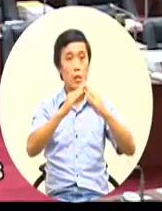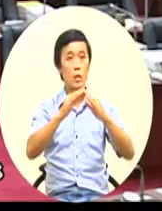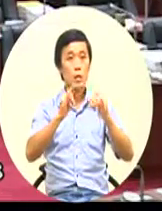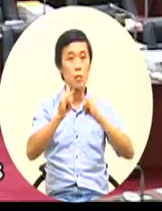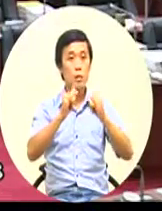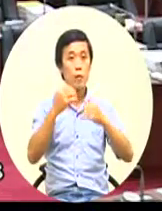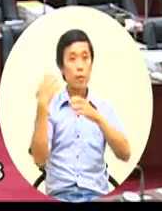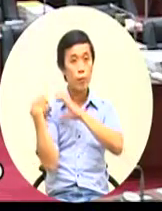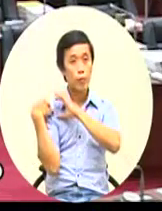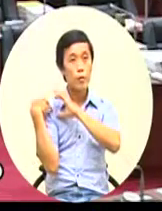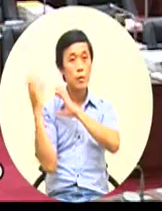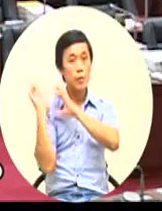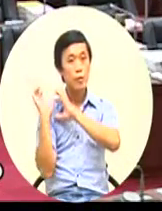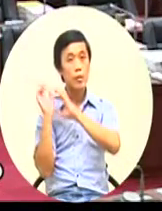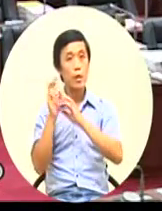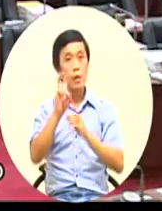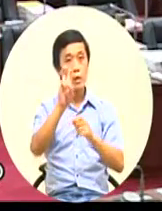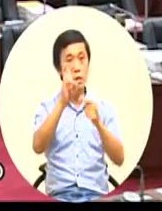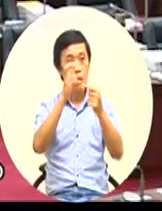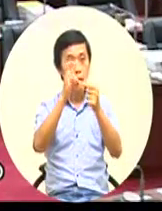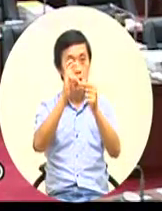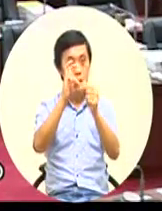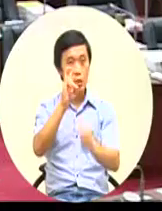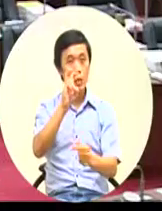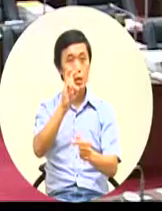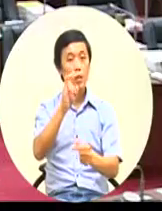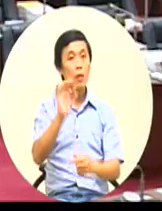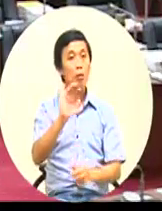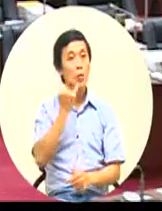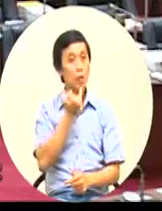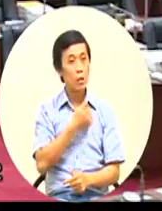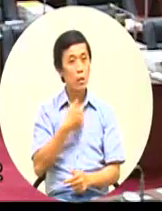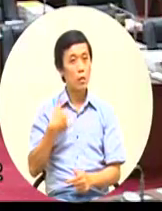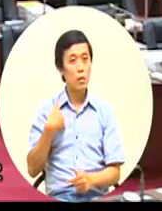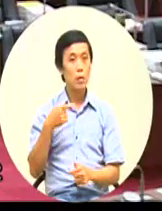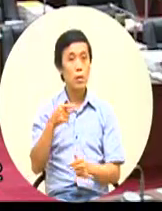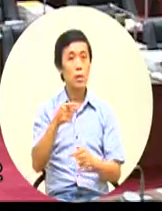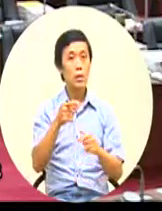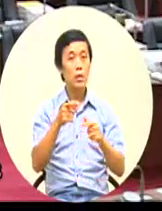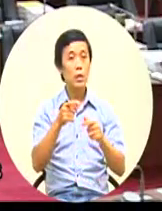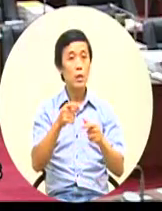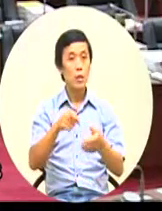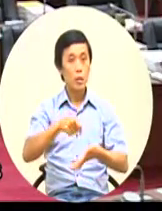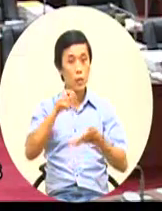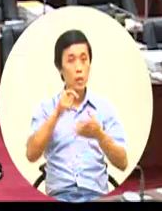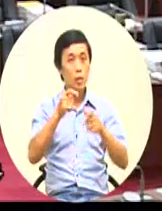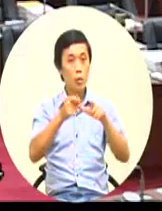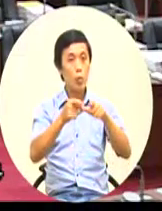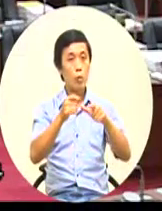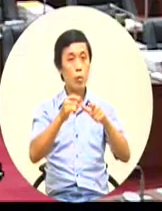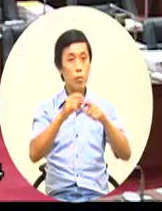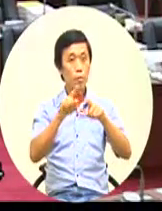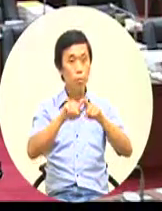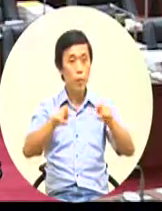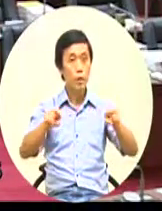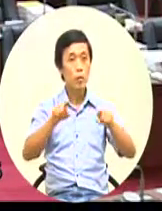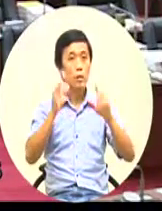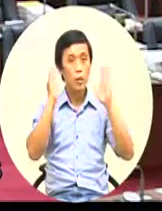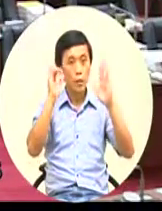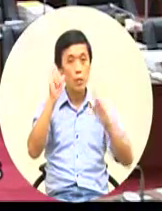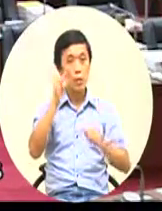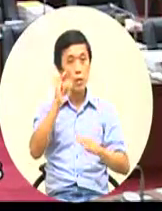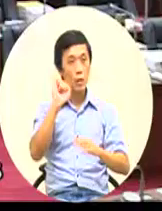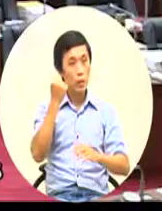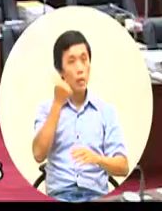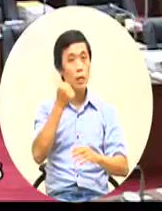啦，这是最重点嘛。啊，咱才有可能讲公平正义、普世价值嘛。结果唔是为